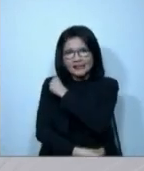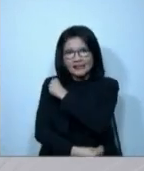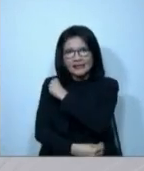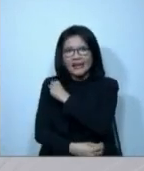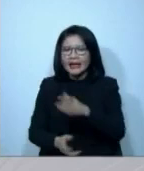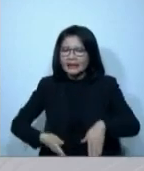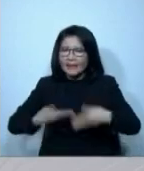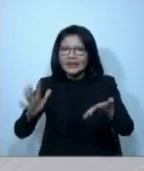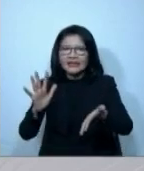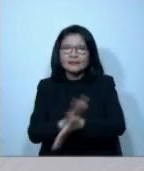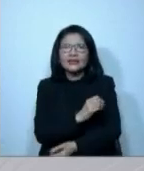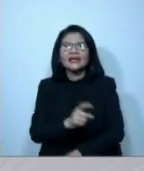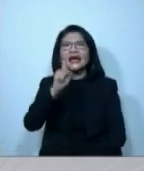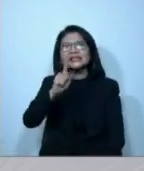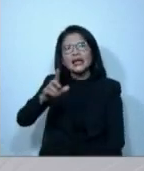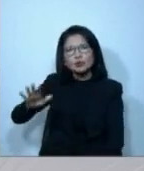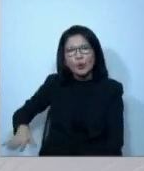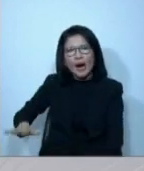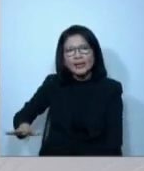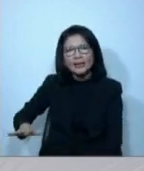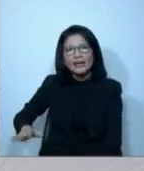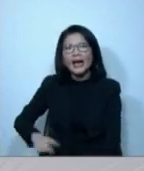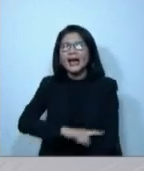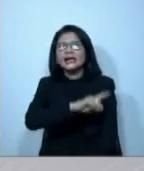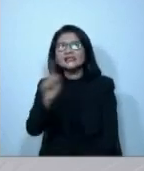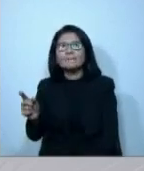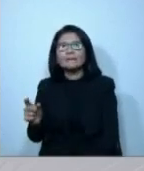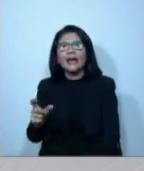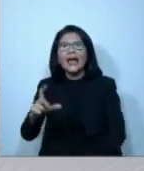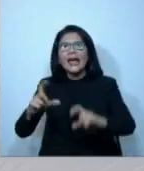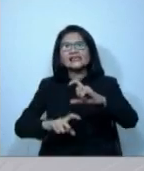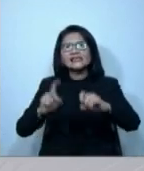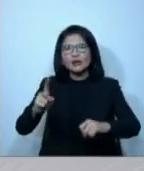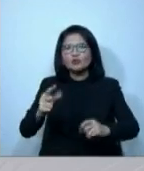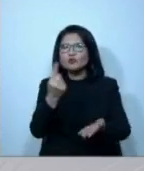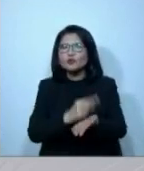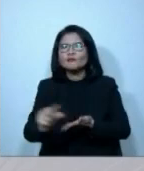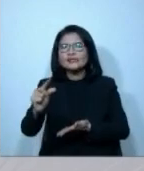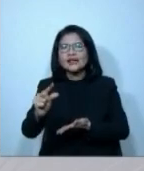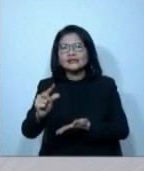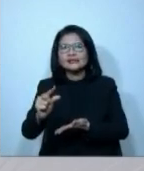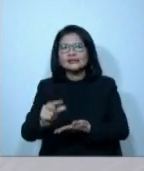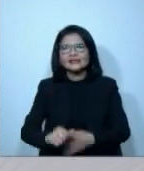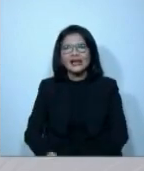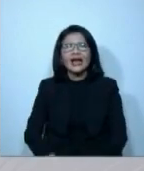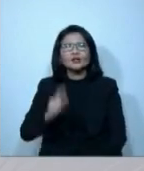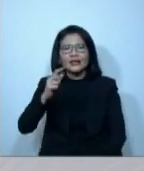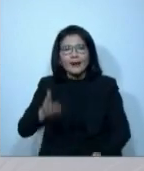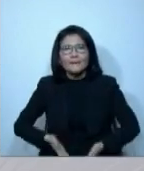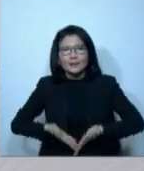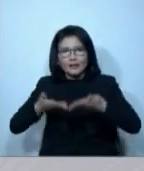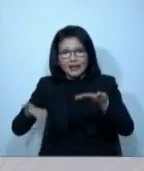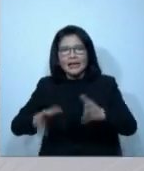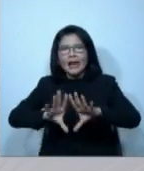kasih kesempatan satu anaknya sampai ke perguruan tinggi. Karena itulah yang akan membongkar dan kemudian memberikan